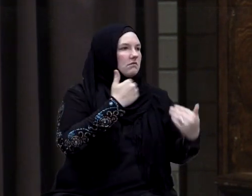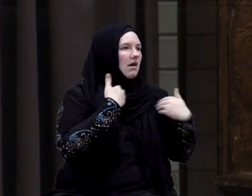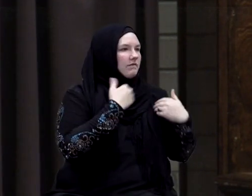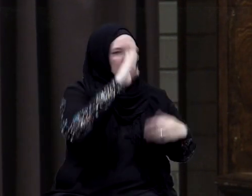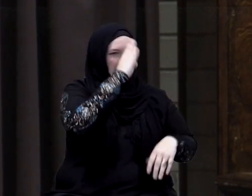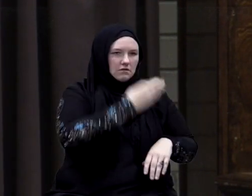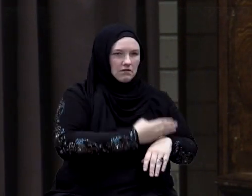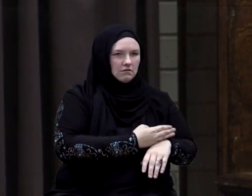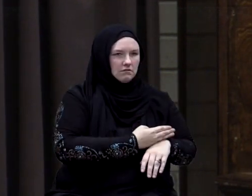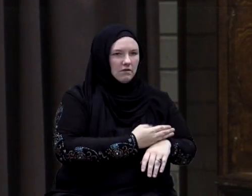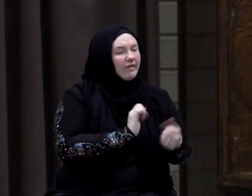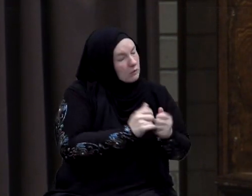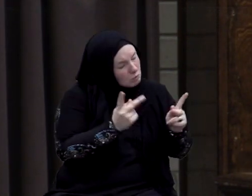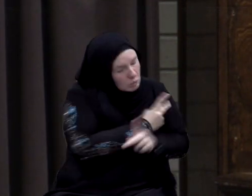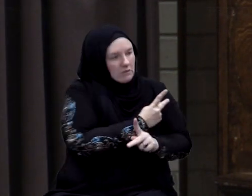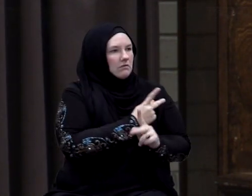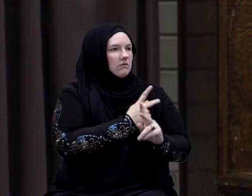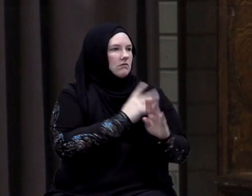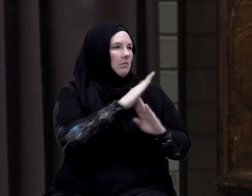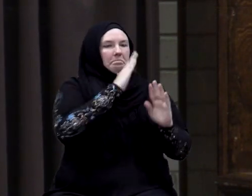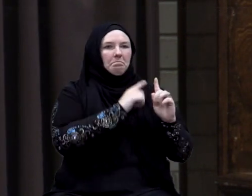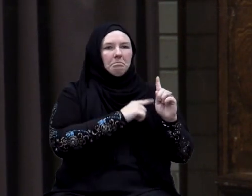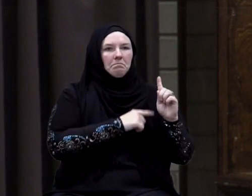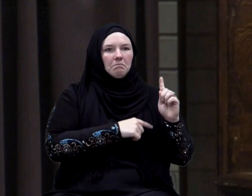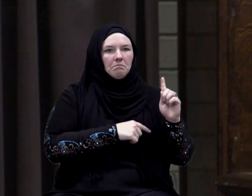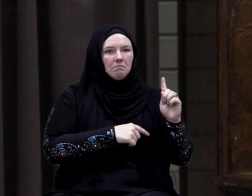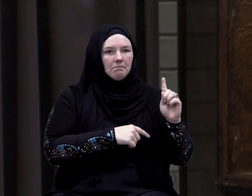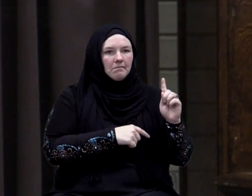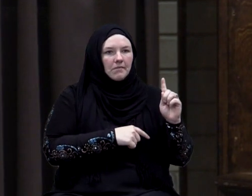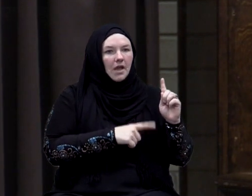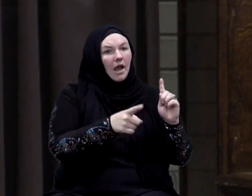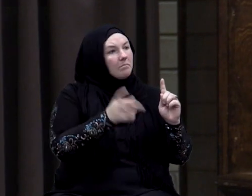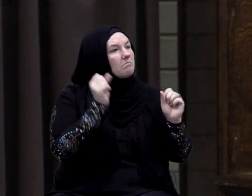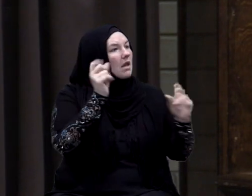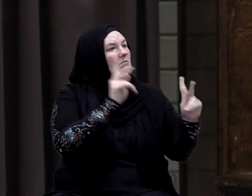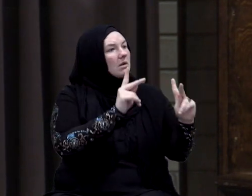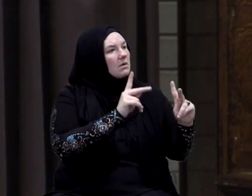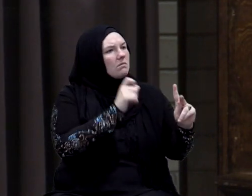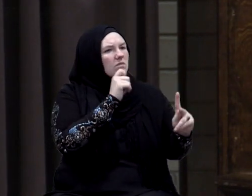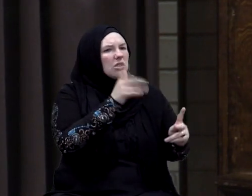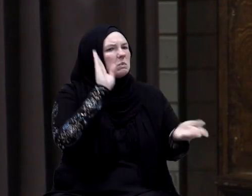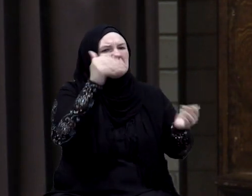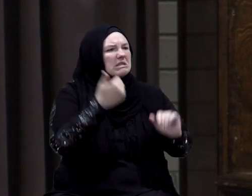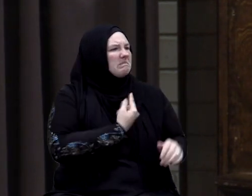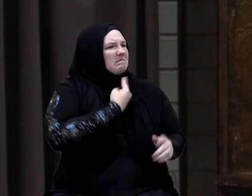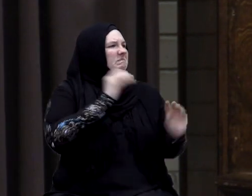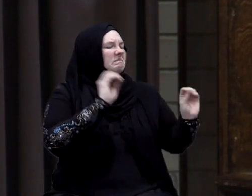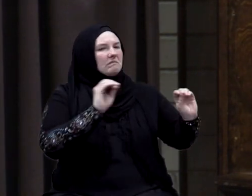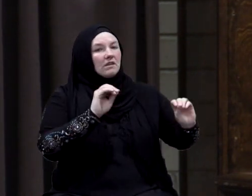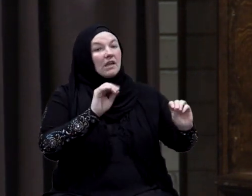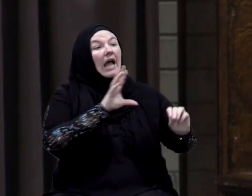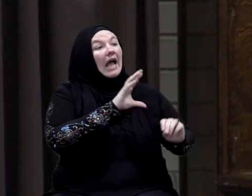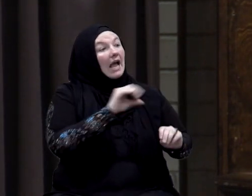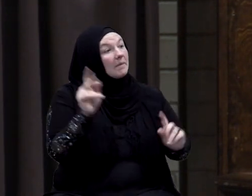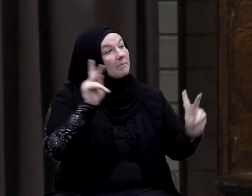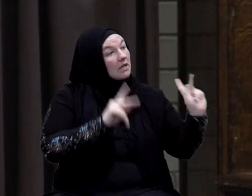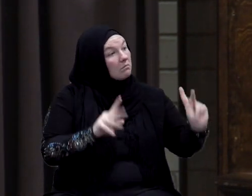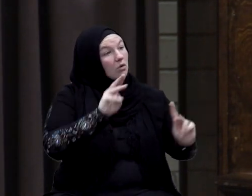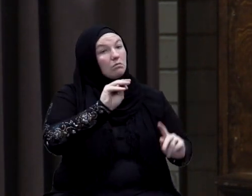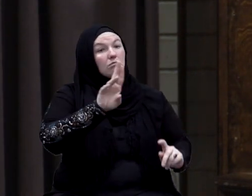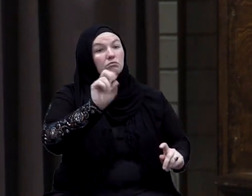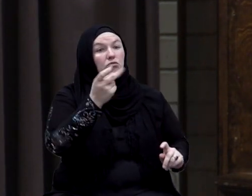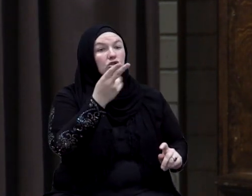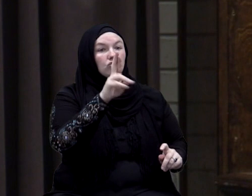مِنْكُمْ وَيَغْفِرْ لَكُمْ. Even the mushrik can be forgiven if he